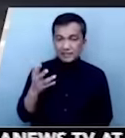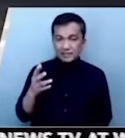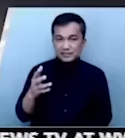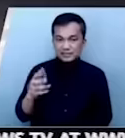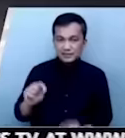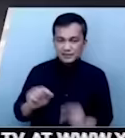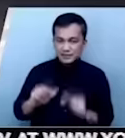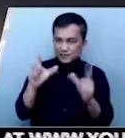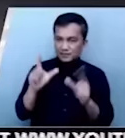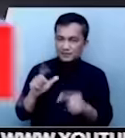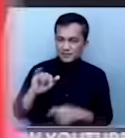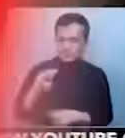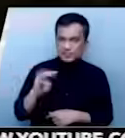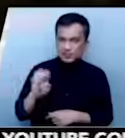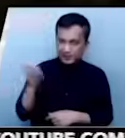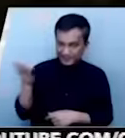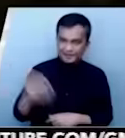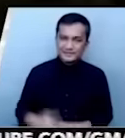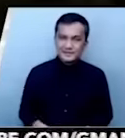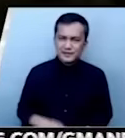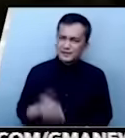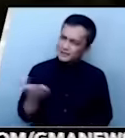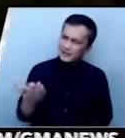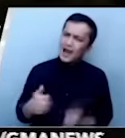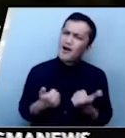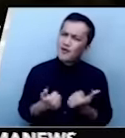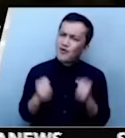si Jamie Santos. Jamie, gano'ng kalamig?